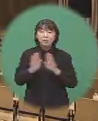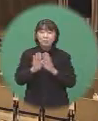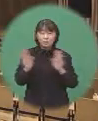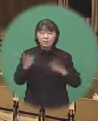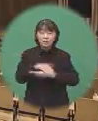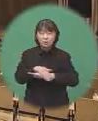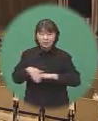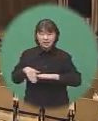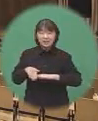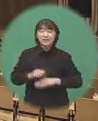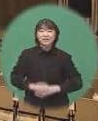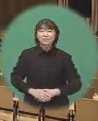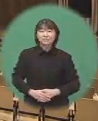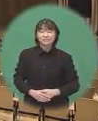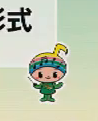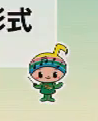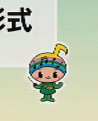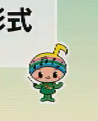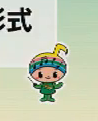です。